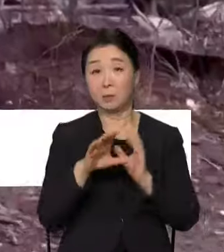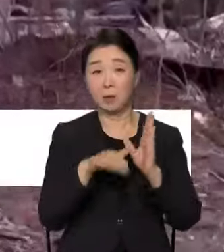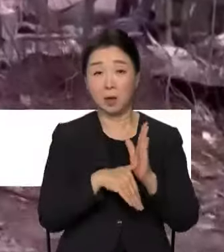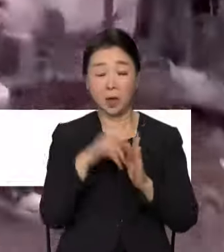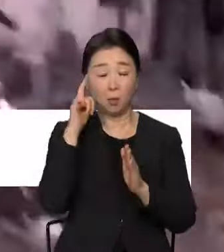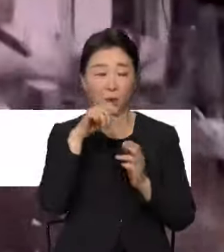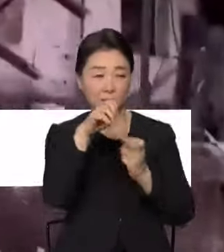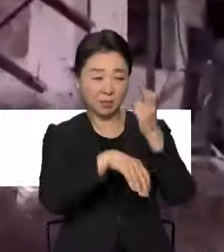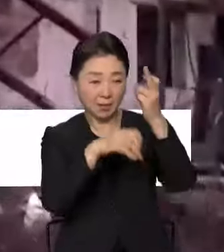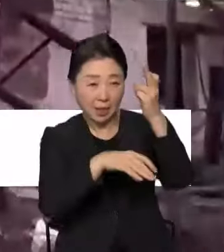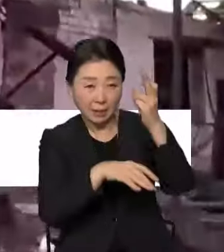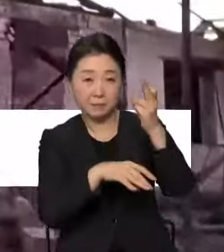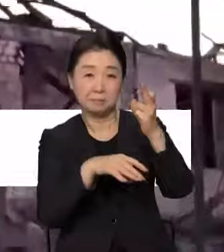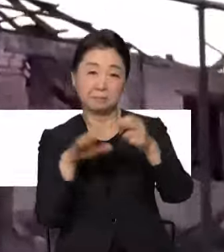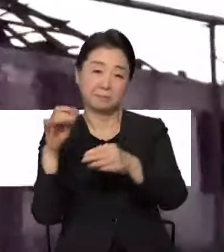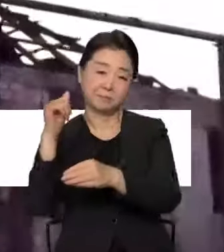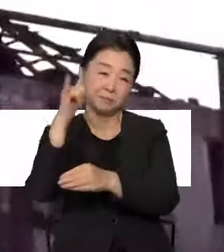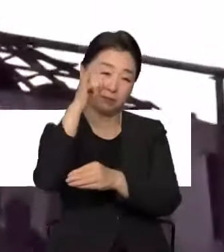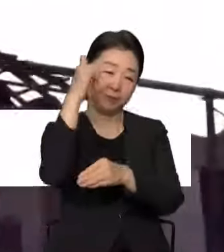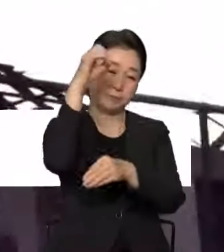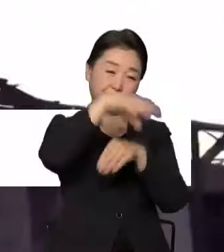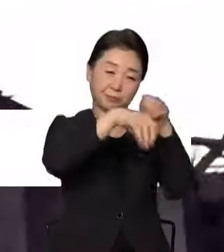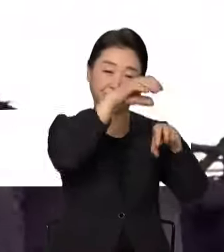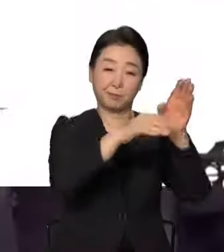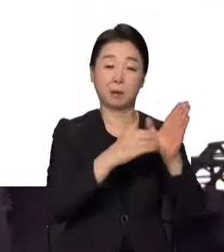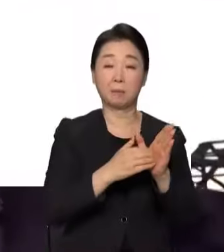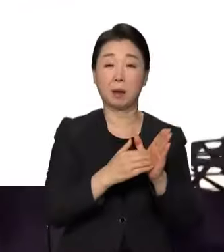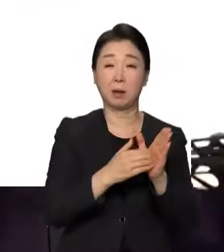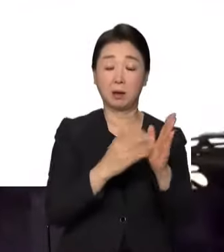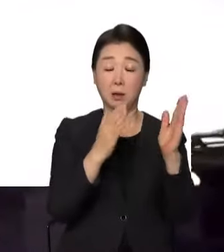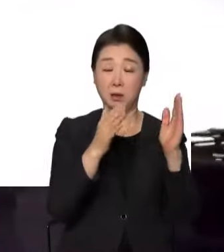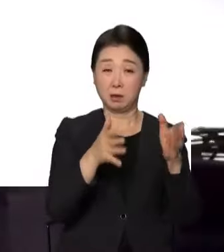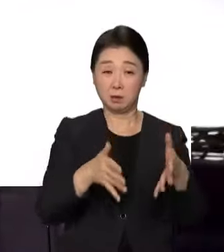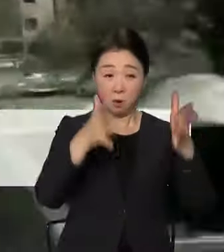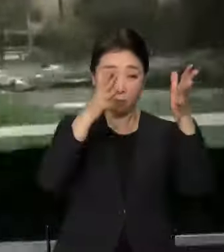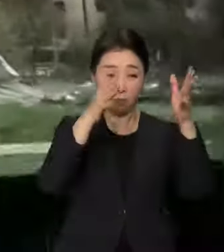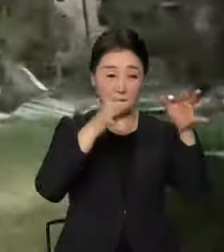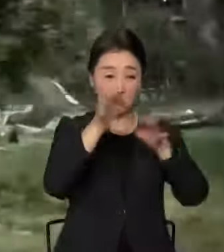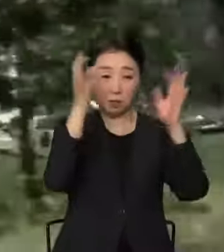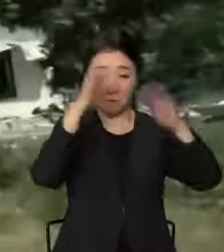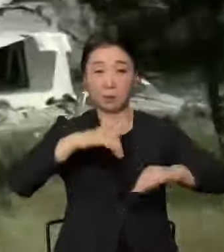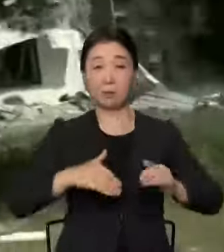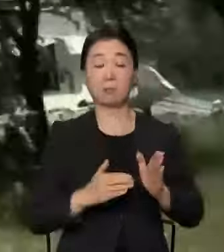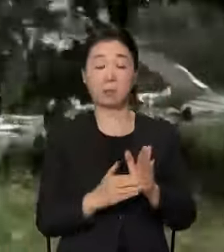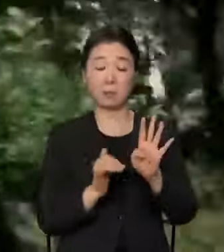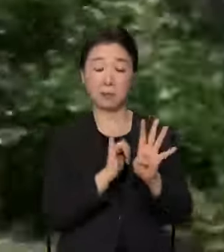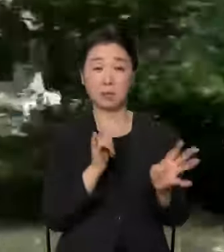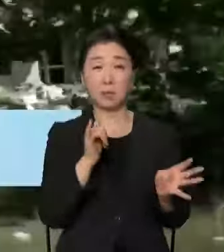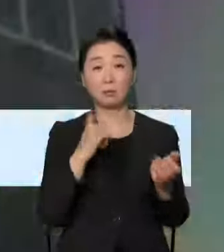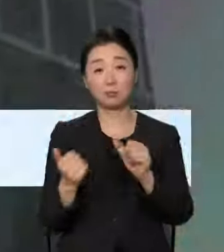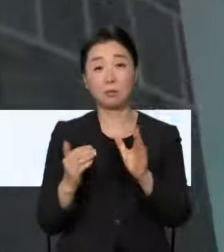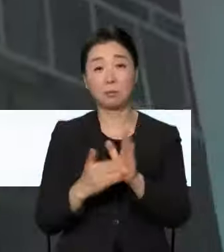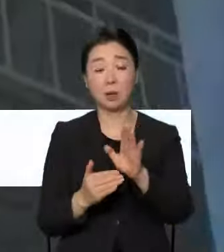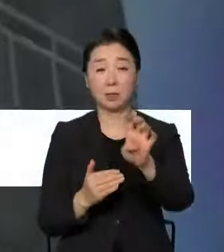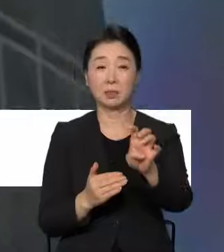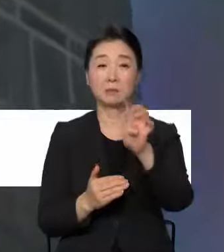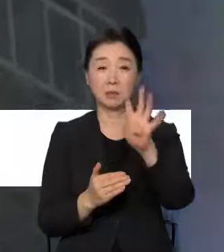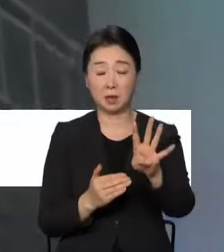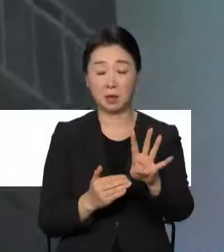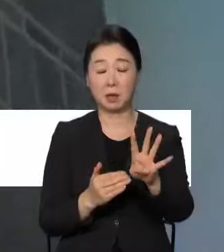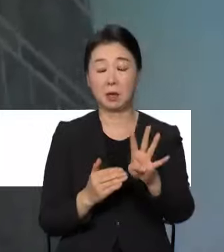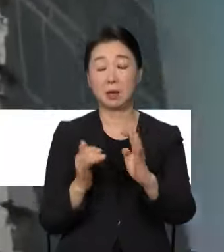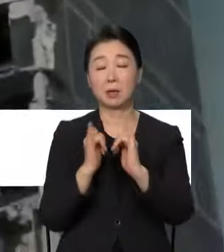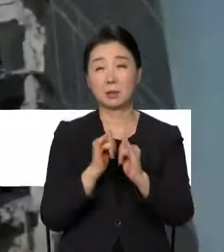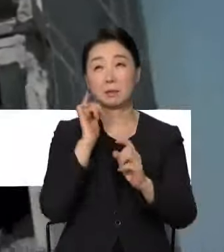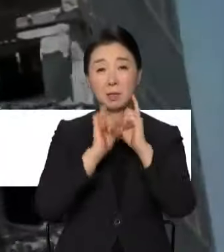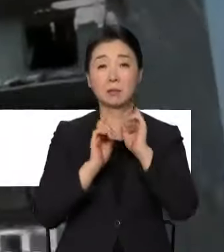드론을 우크라이나에 날려보냈습니다. 건물과 상점이 파괴되면서 4명이 숨지고 24명이 다쳤다고